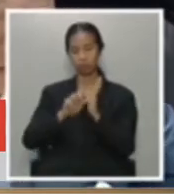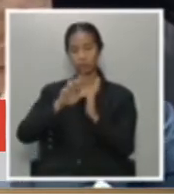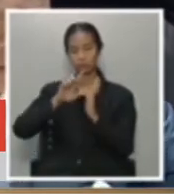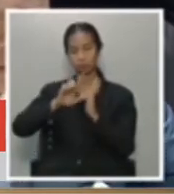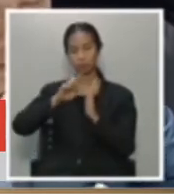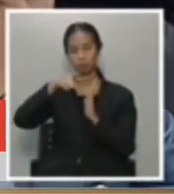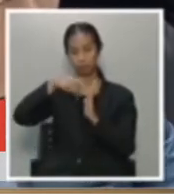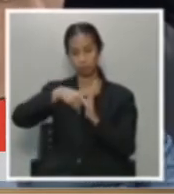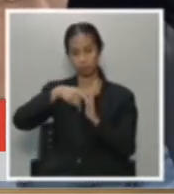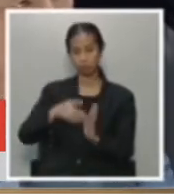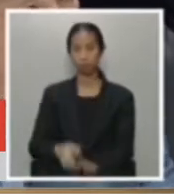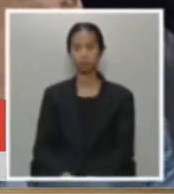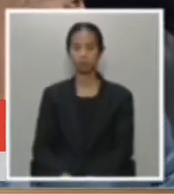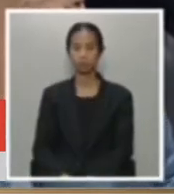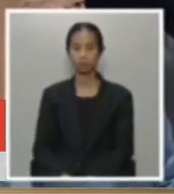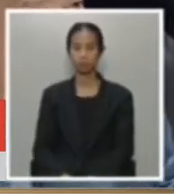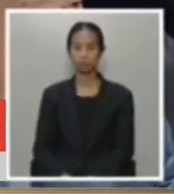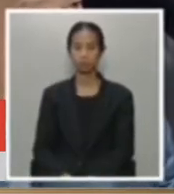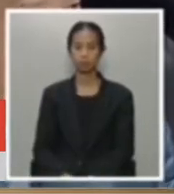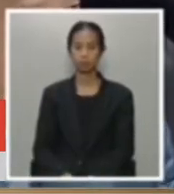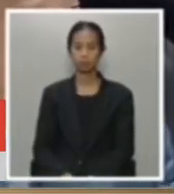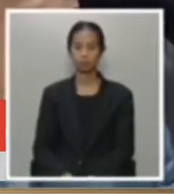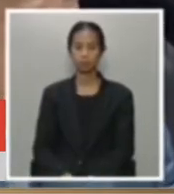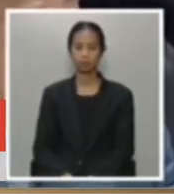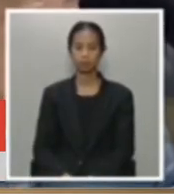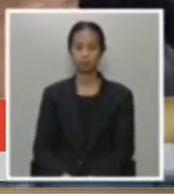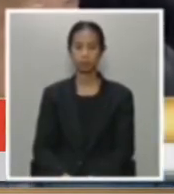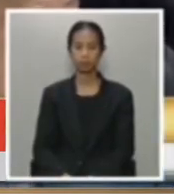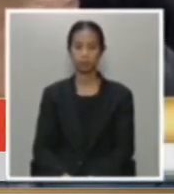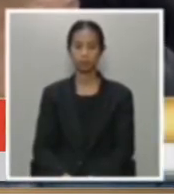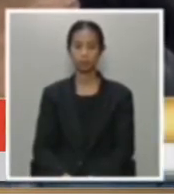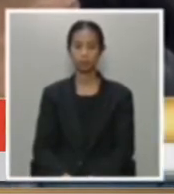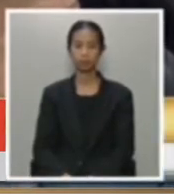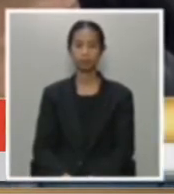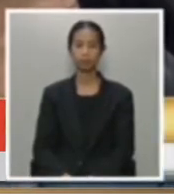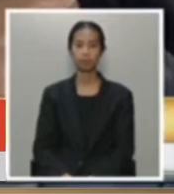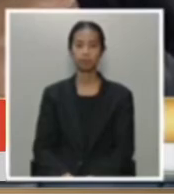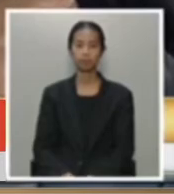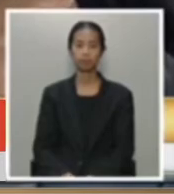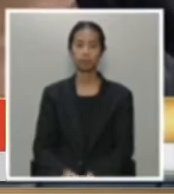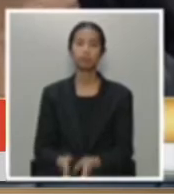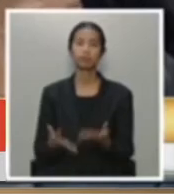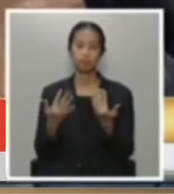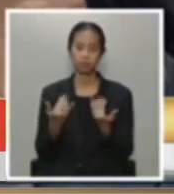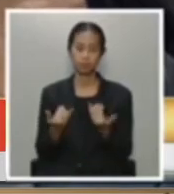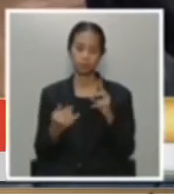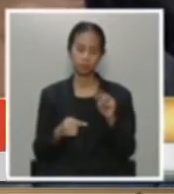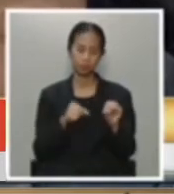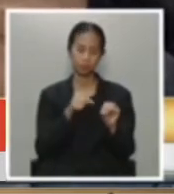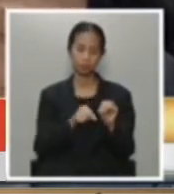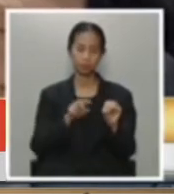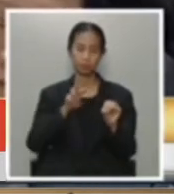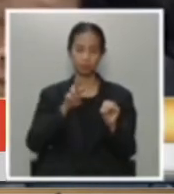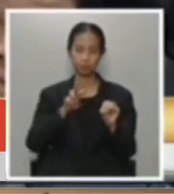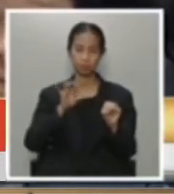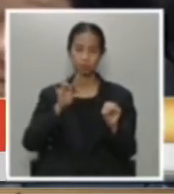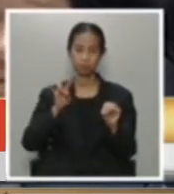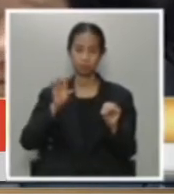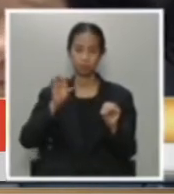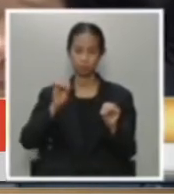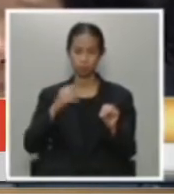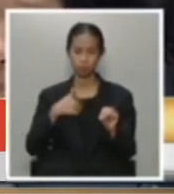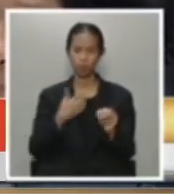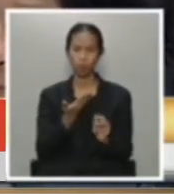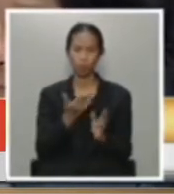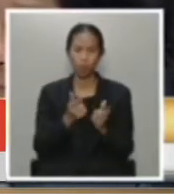ผมถ้ามีรายการนี้มาตรา270เนี่ยผมต้องขออนุญาตท่านประธานต้องขออนุญ